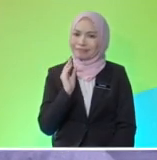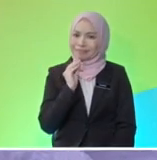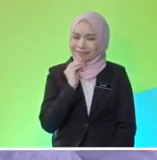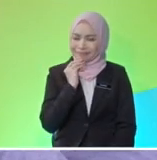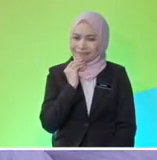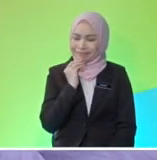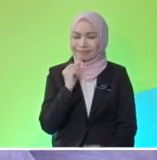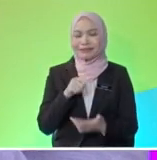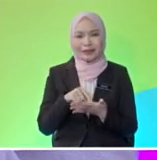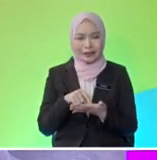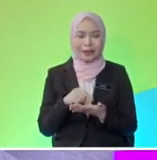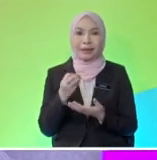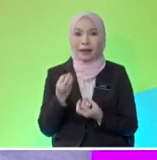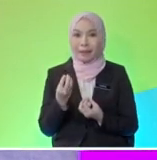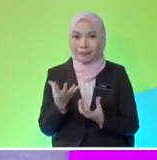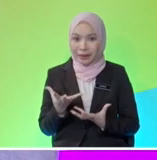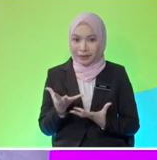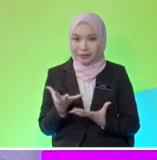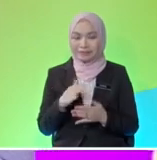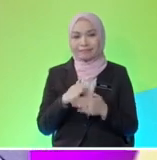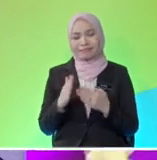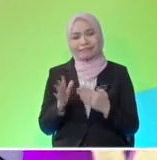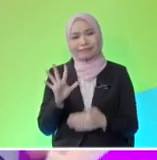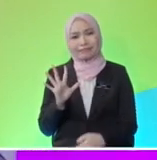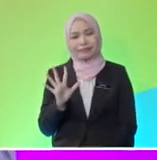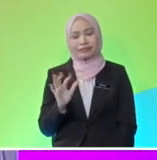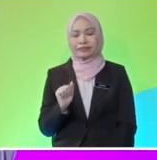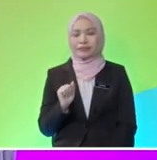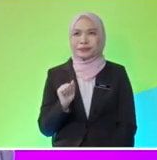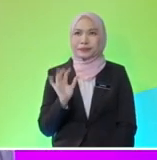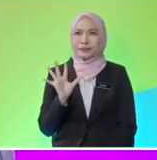Yang ni berapa ya? Lima.